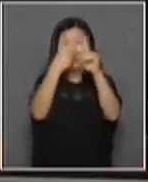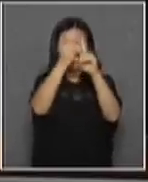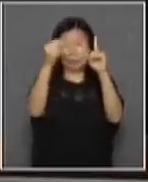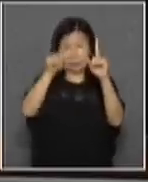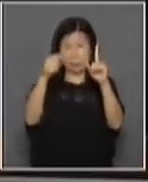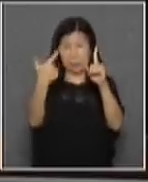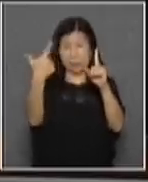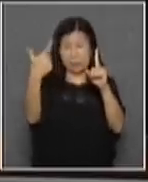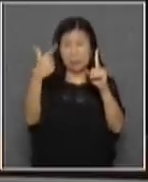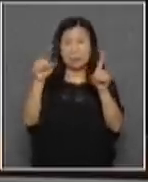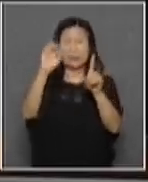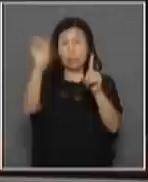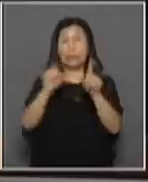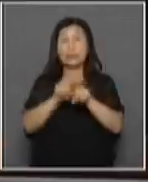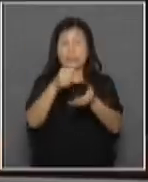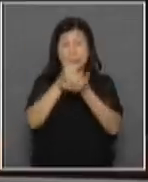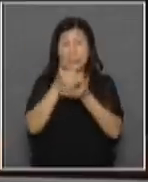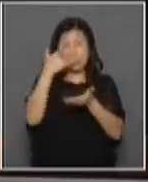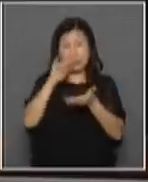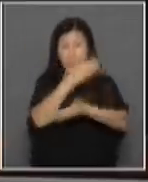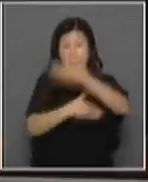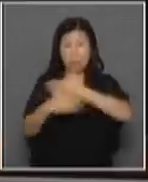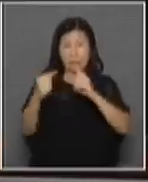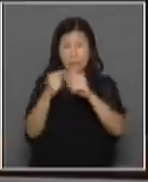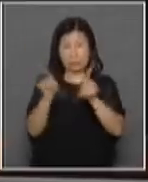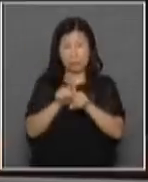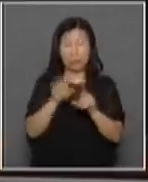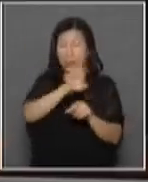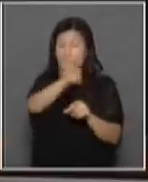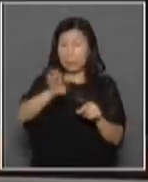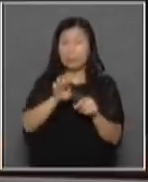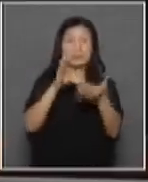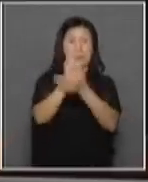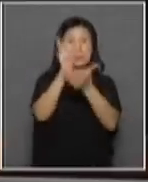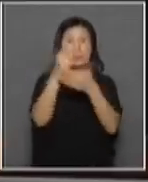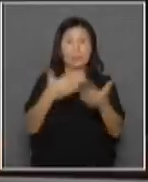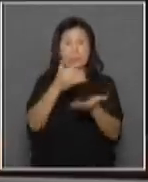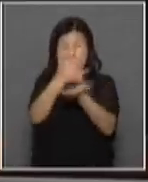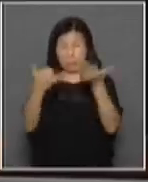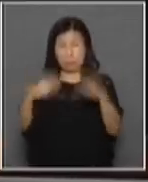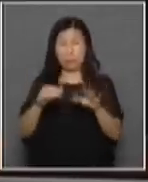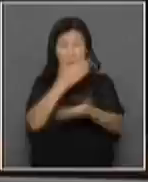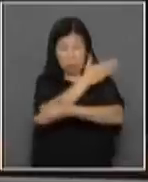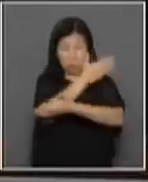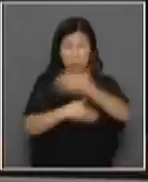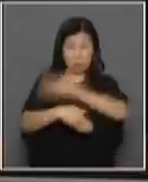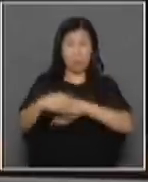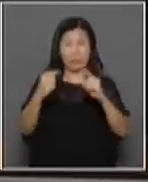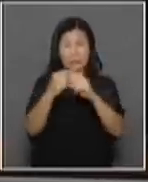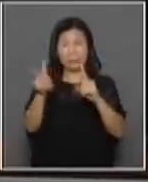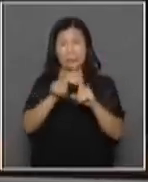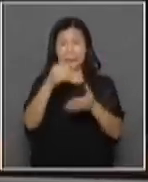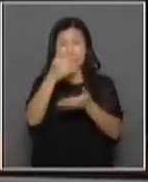个入职嘅残疾雇员，但系平均每年咧离职嘅残疾人士雇员咧就有